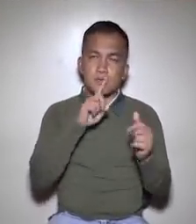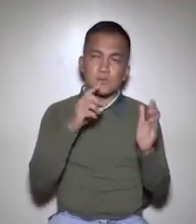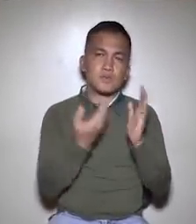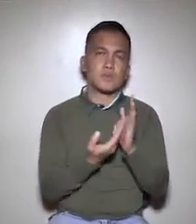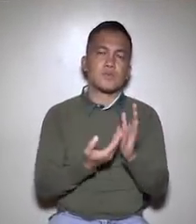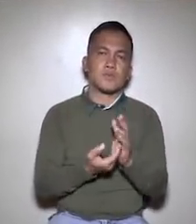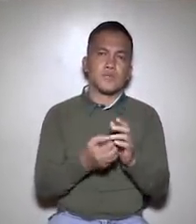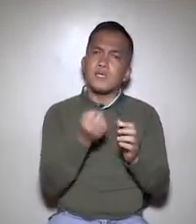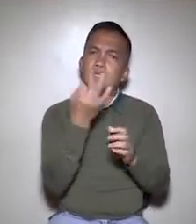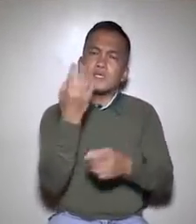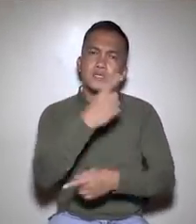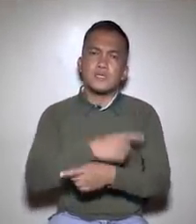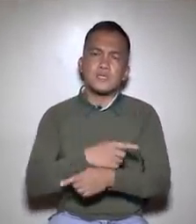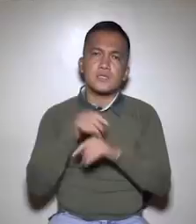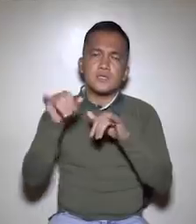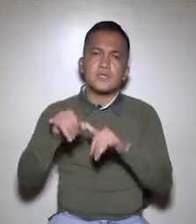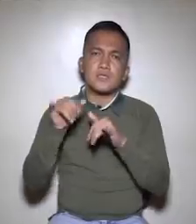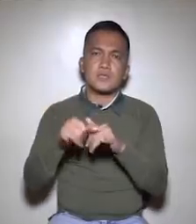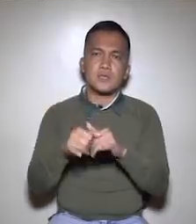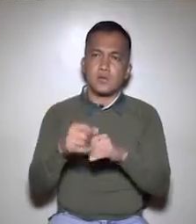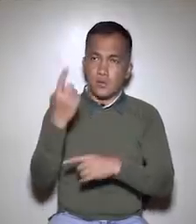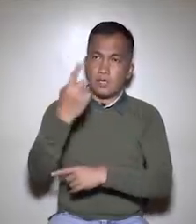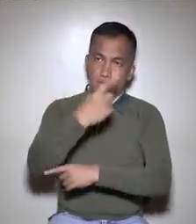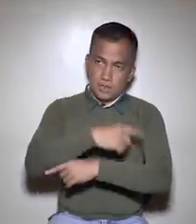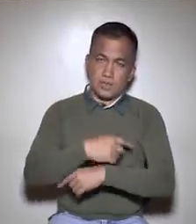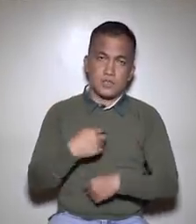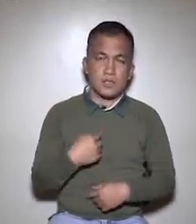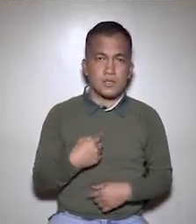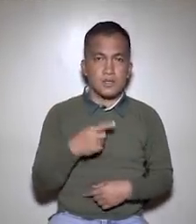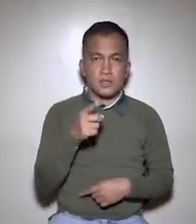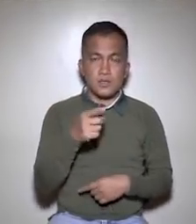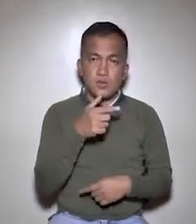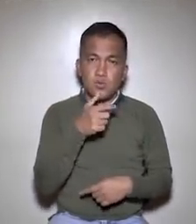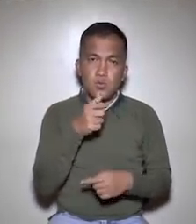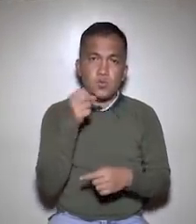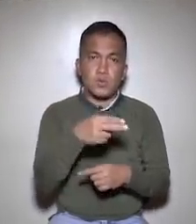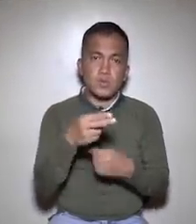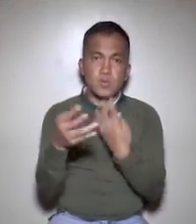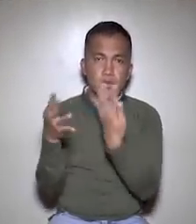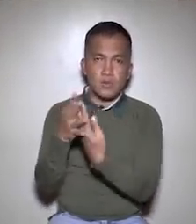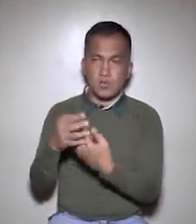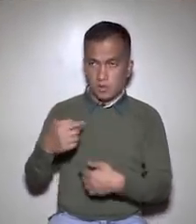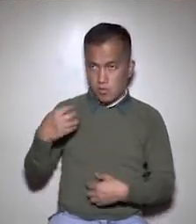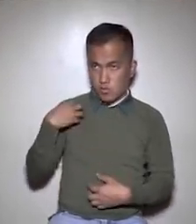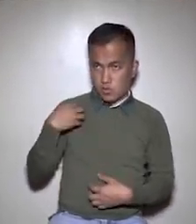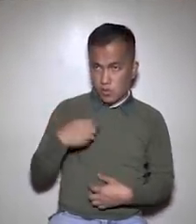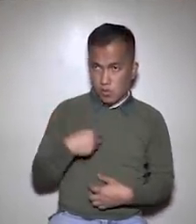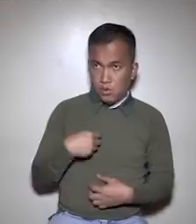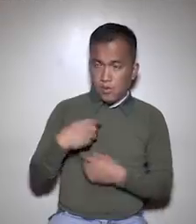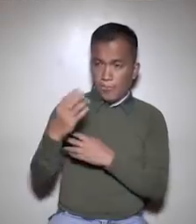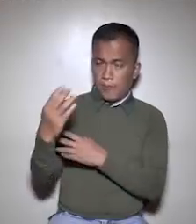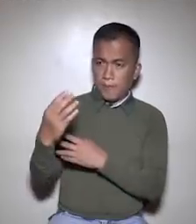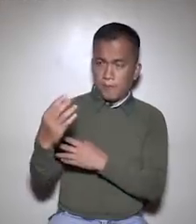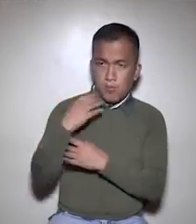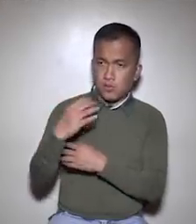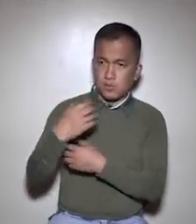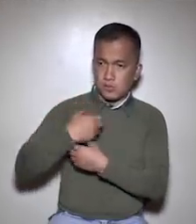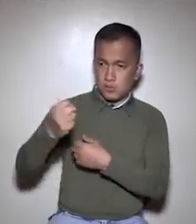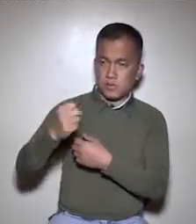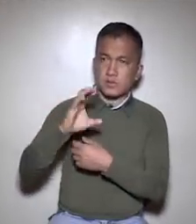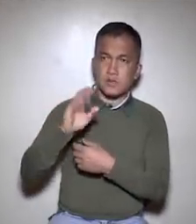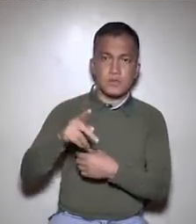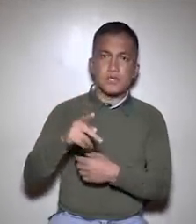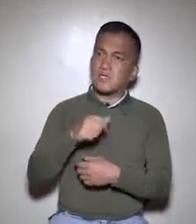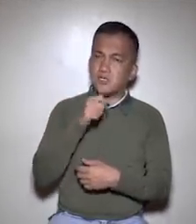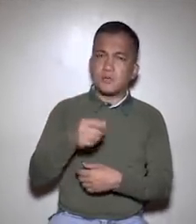na napatunayan? Hindi po napatunayan. Ilang araw po kayo nagstay? Isang araw lang naman po. Sino yung nagpakulong sa inyo? Yung amo ko po. Kasi pilit nilang